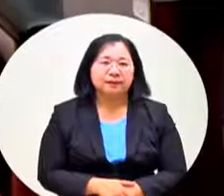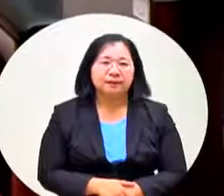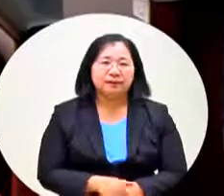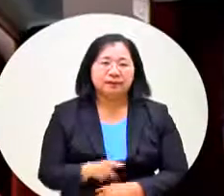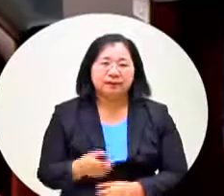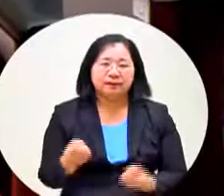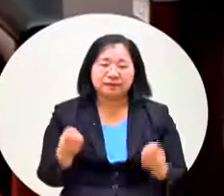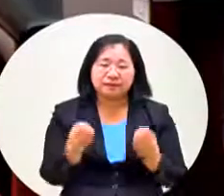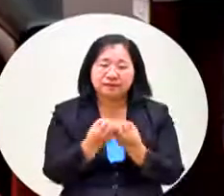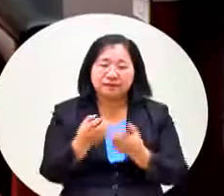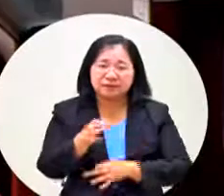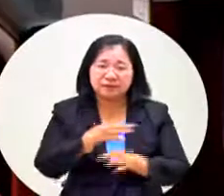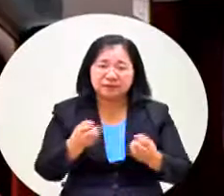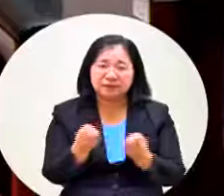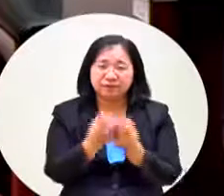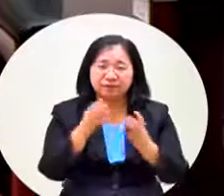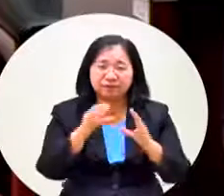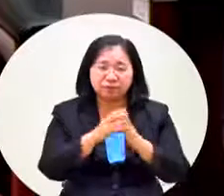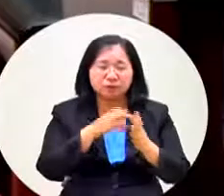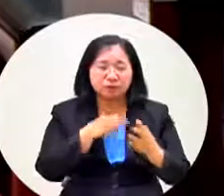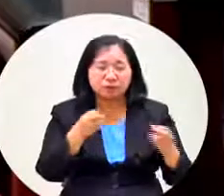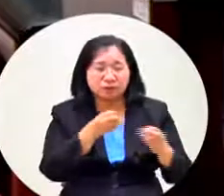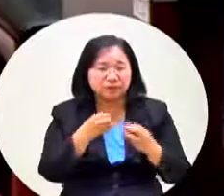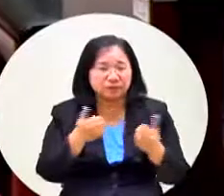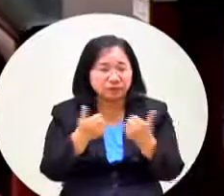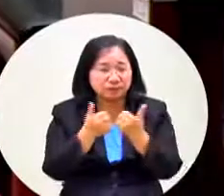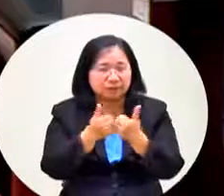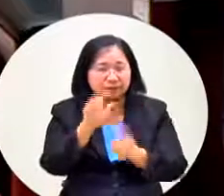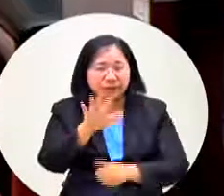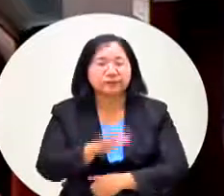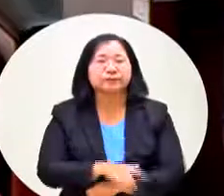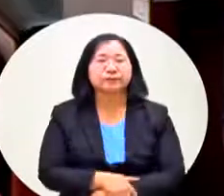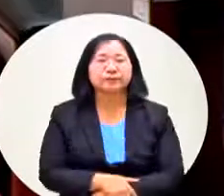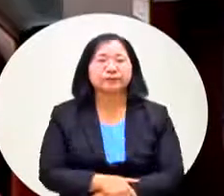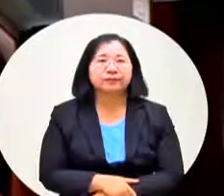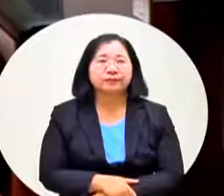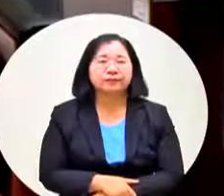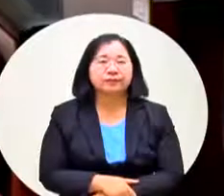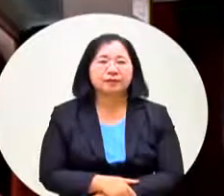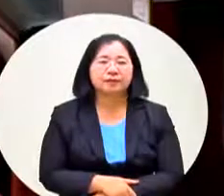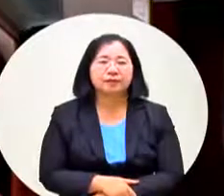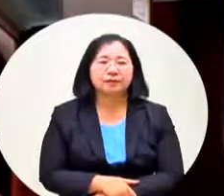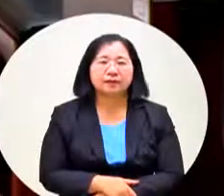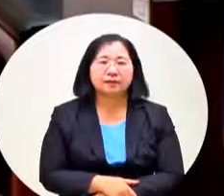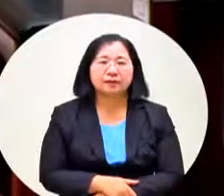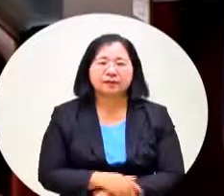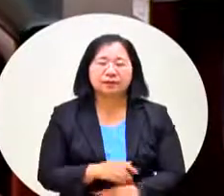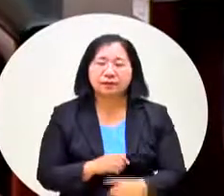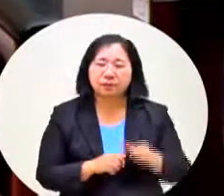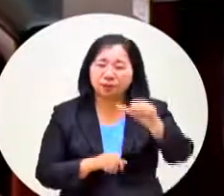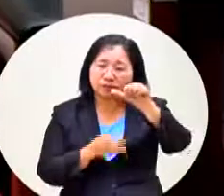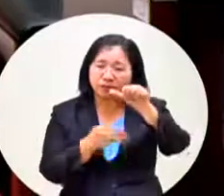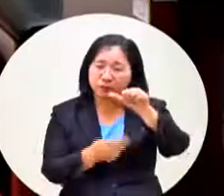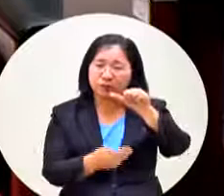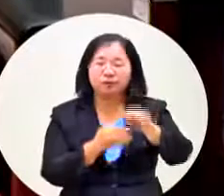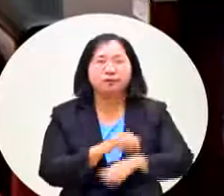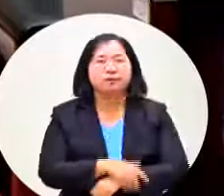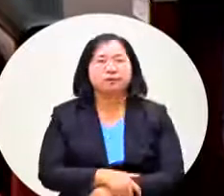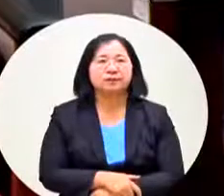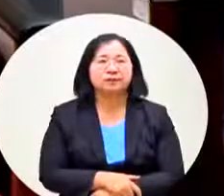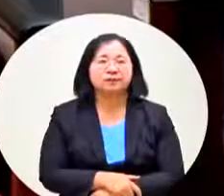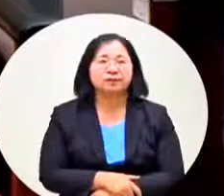个消防安全，吼、哦，这个救人拍火的这个工作，吼、哦。我是你讲，金华市有针对着这个